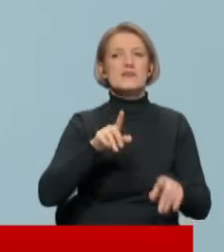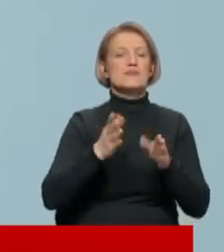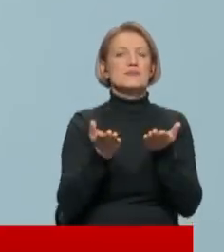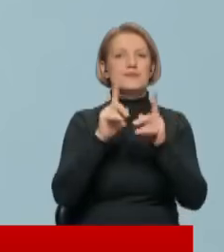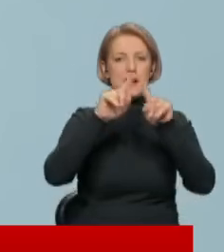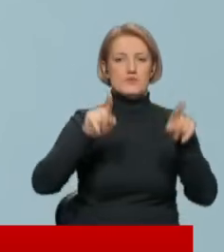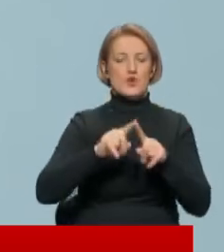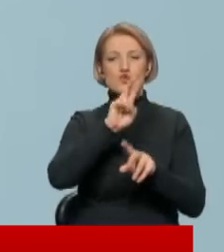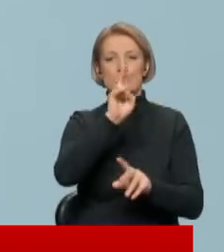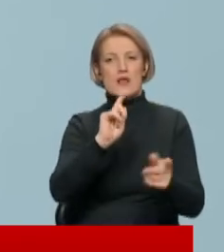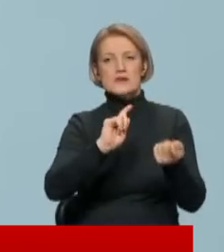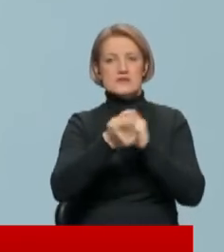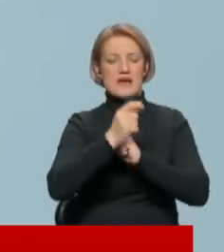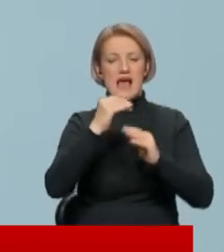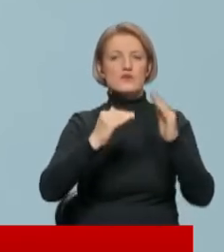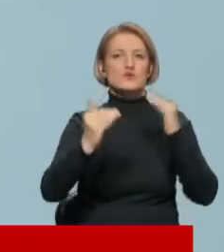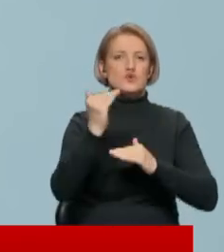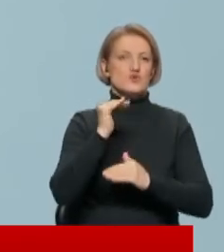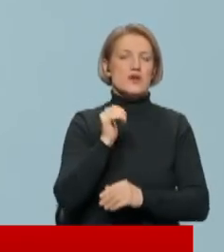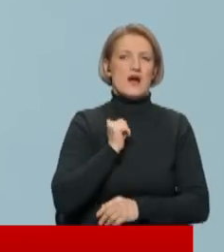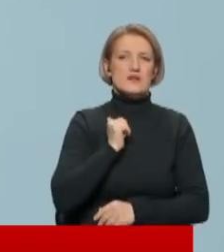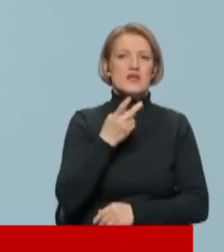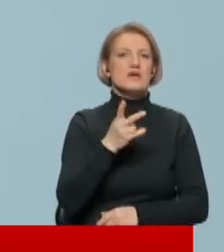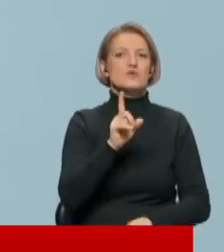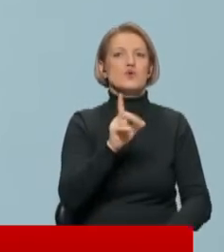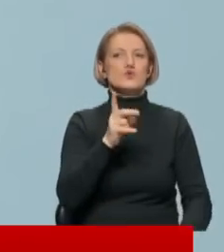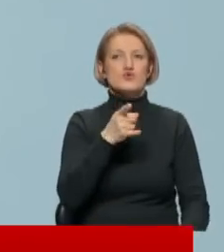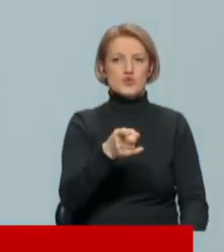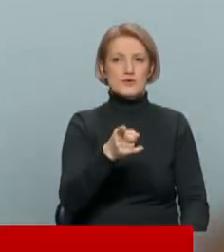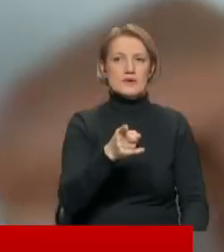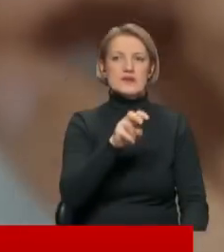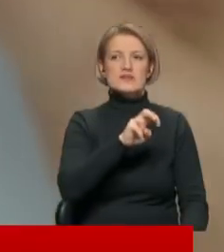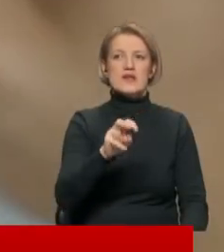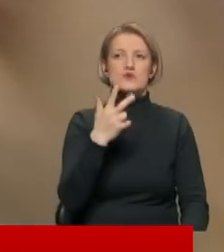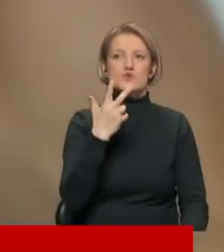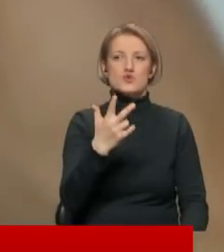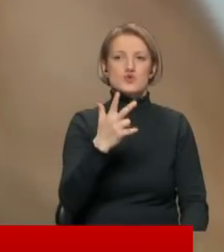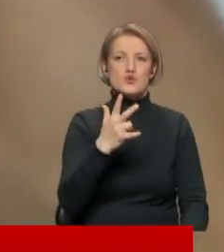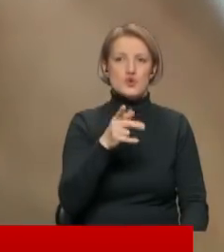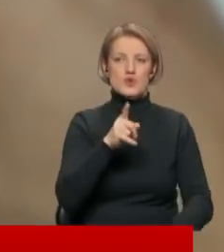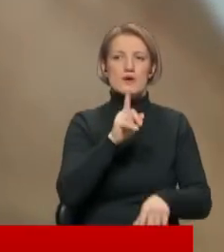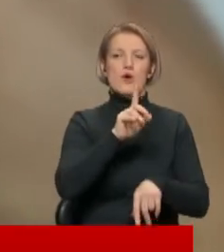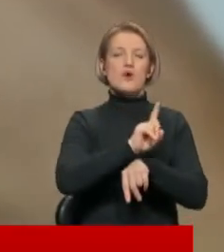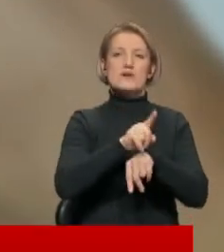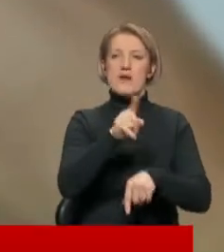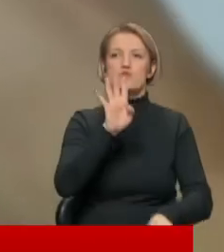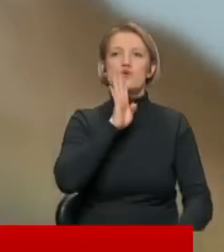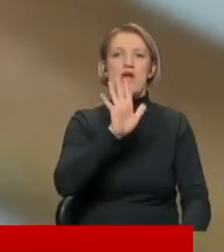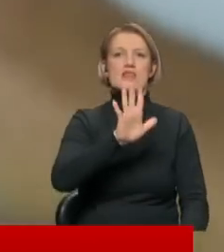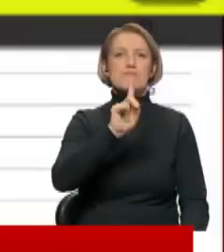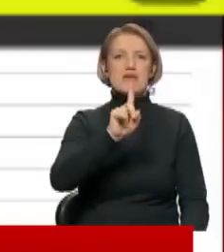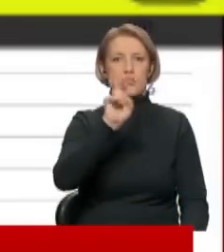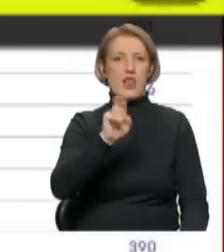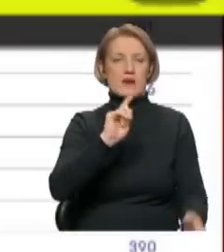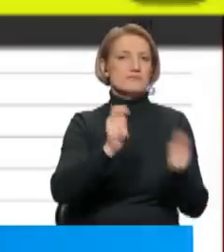tablosunda dolar karşılığı en yüksek asgari ücret 2013 yılında 803 lira asgari ücret o dönem 451 dolara denk